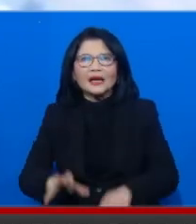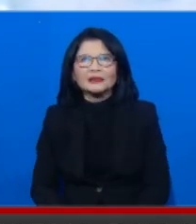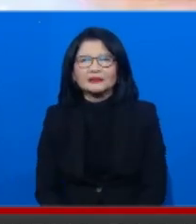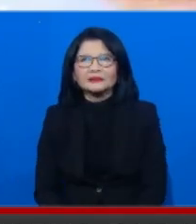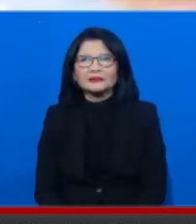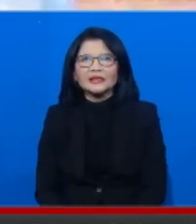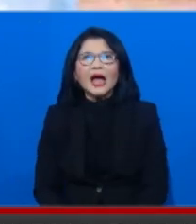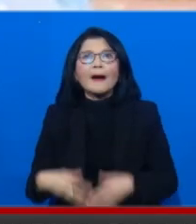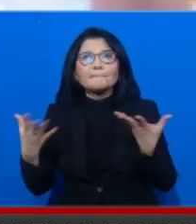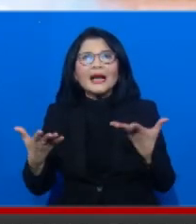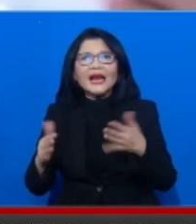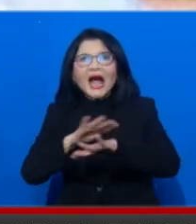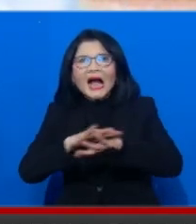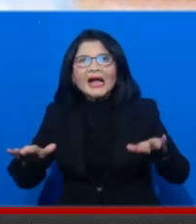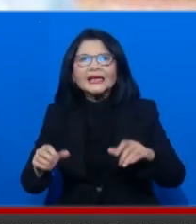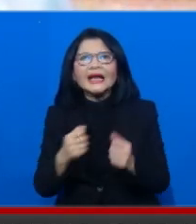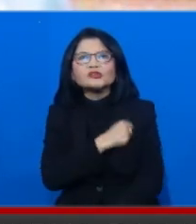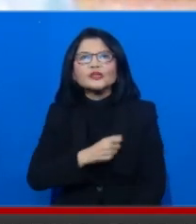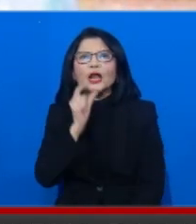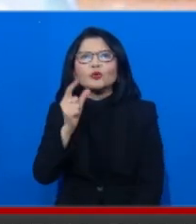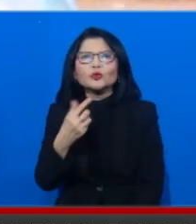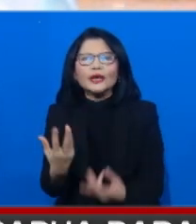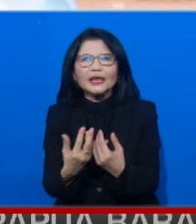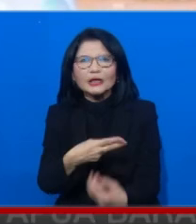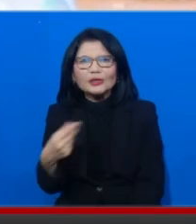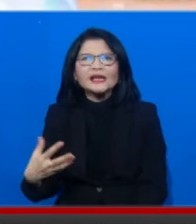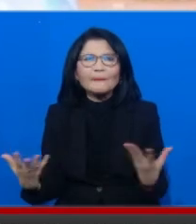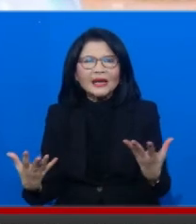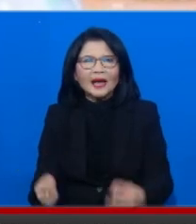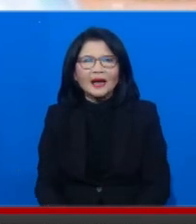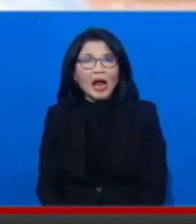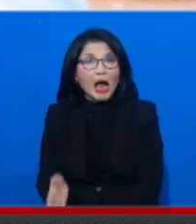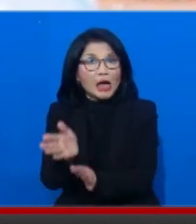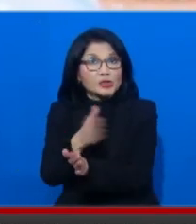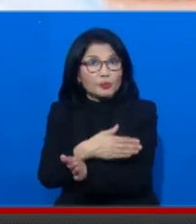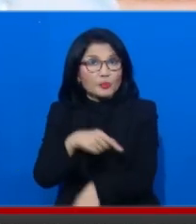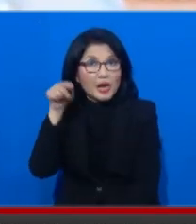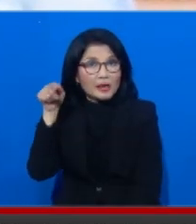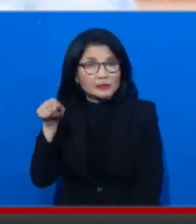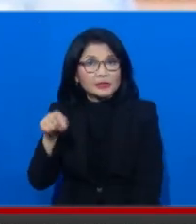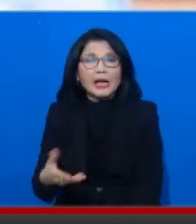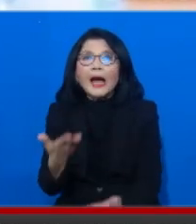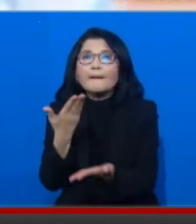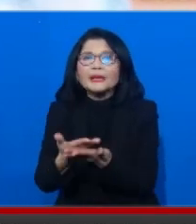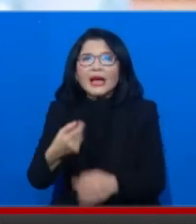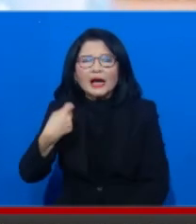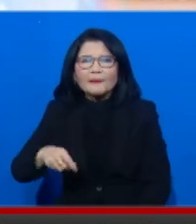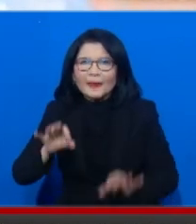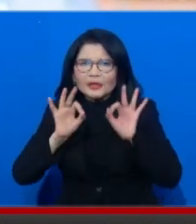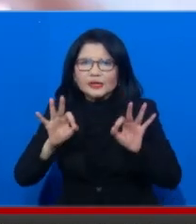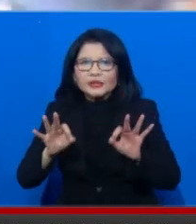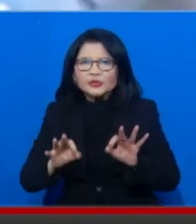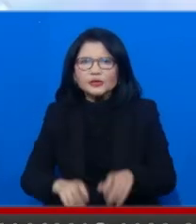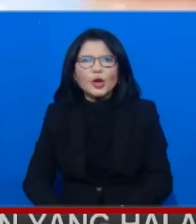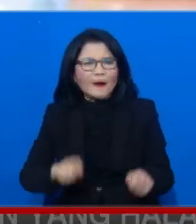Mana keadilan sosial bagi seluruh rakyat Indonesia, Pak Menteri? Mulanya, anggota Komisi 10 Anita Jacobagah meminta Kemendikbud untuk mengoreksi